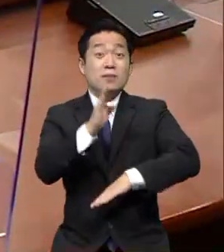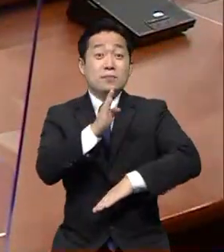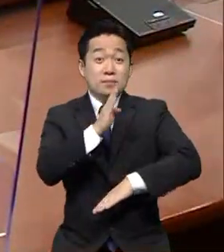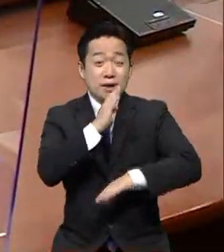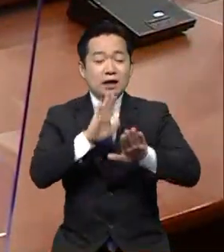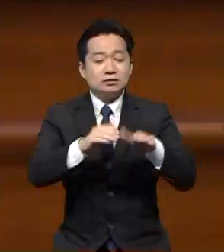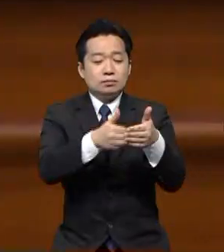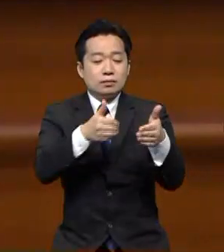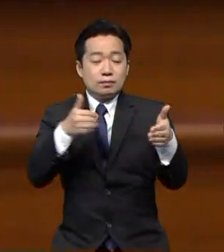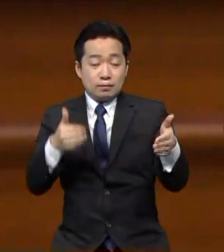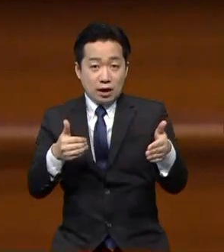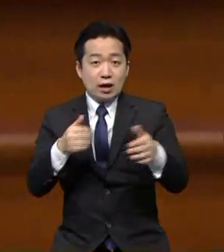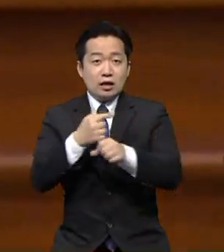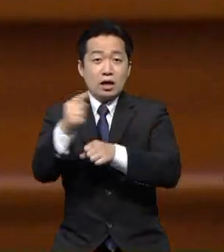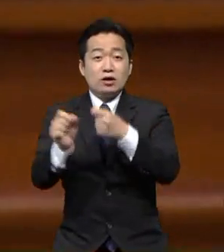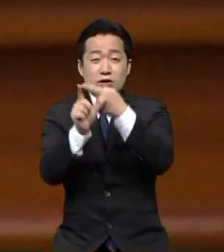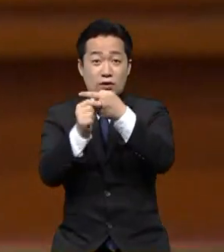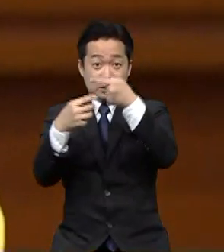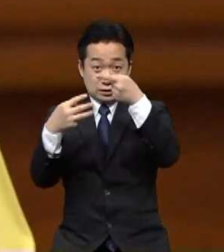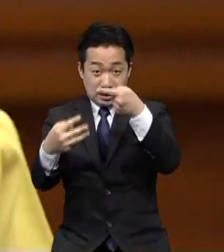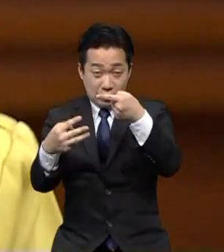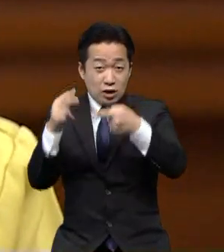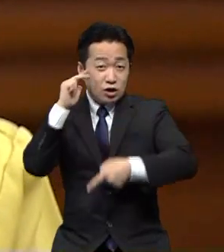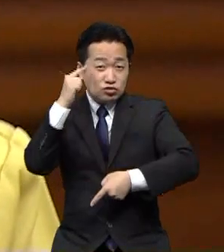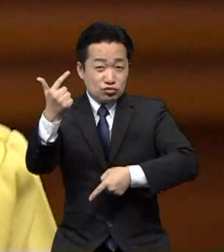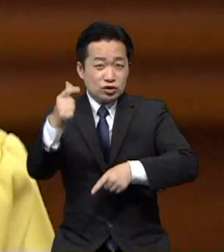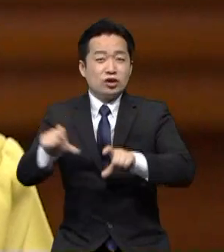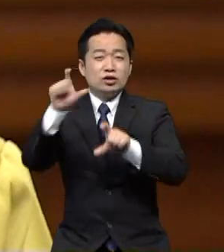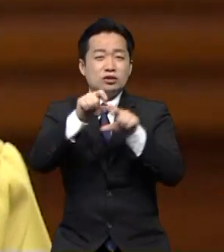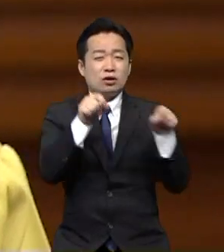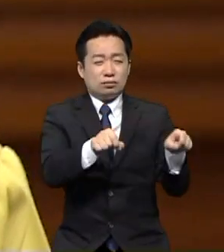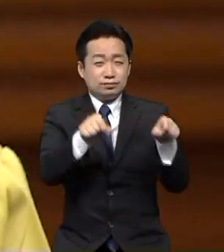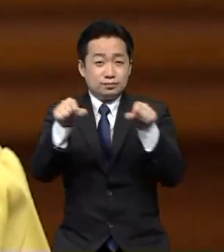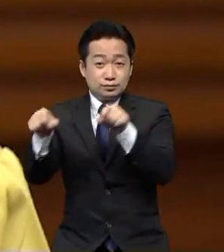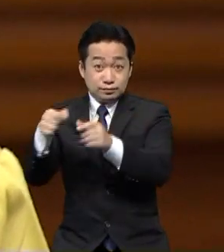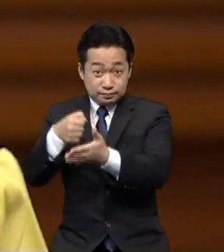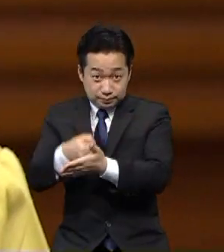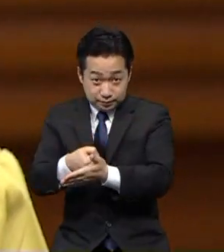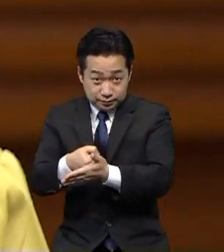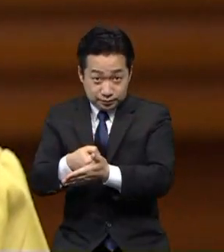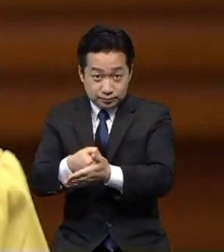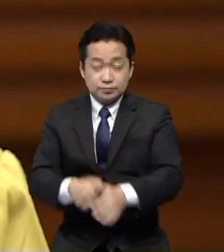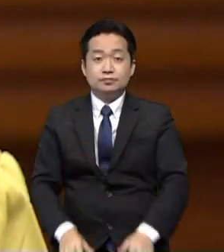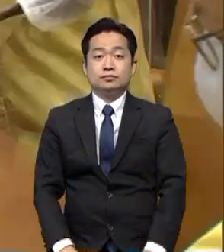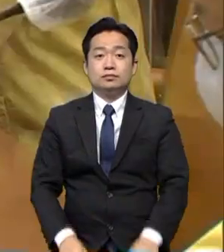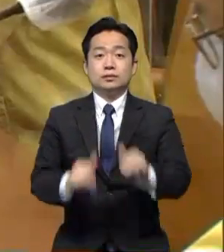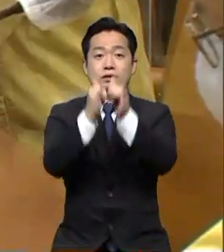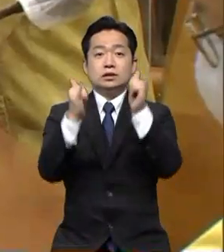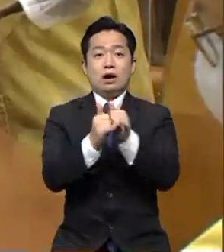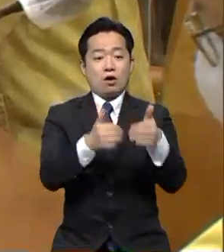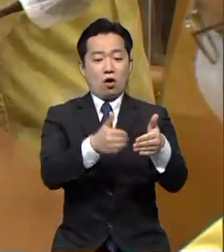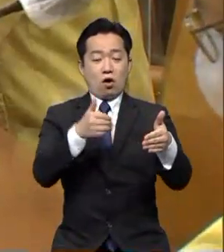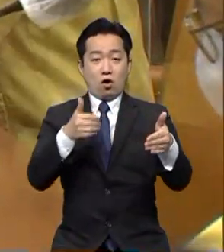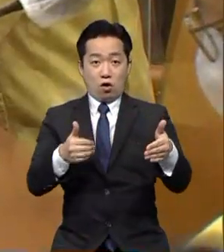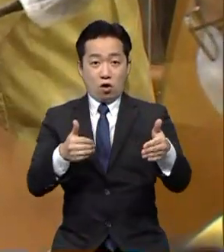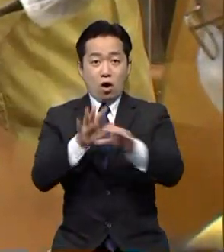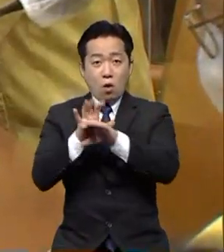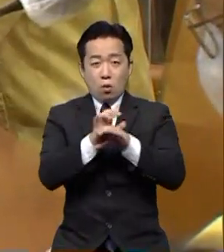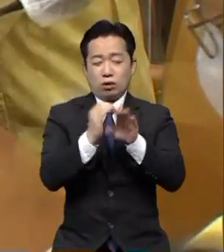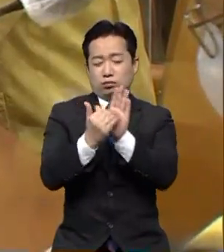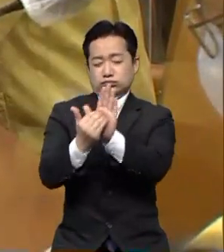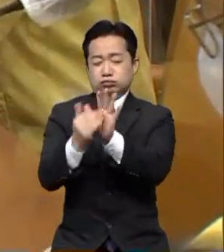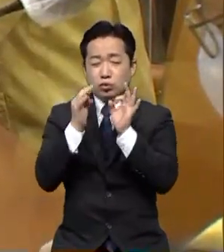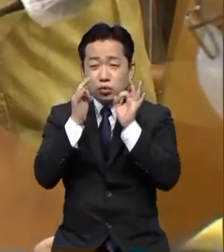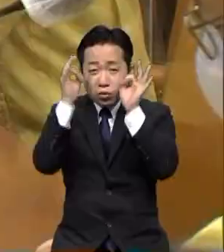거리두기 조치를 내년 1월 3일까지 6일 연장하기로 했습니다. 정부는 사회적 거리두기 등 코로나19 차단 노력과